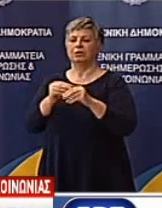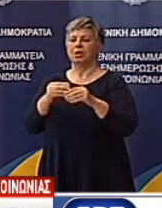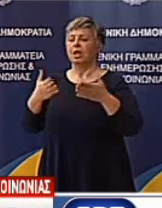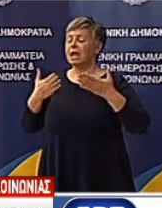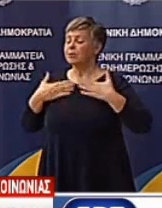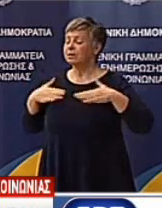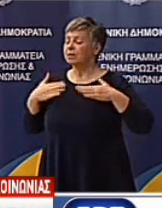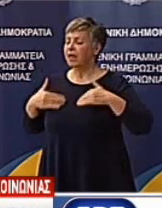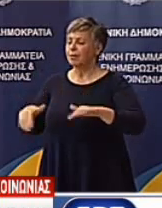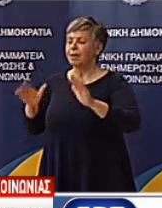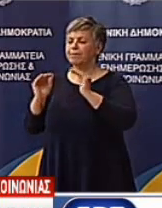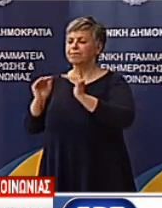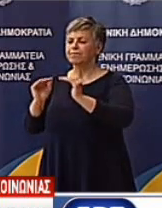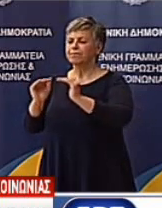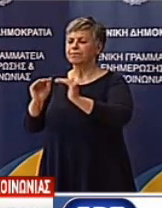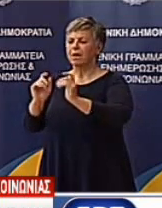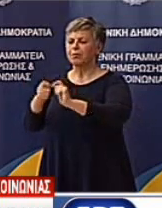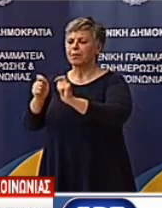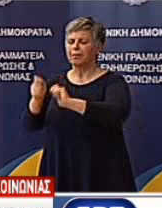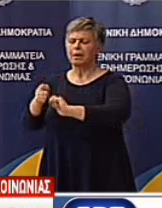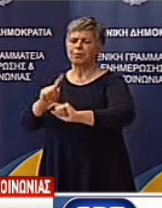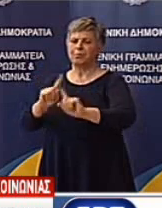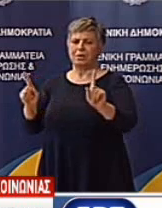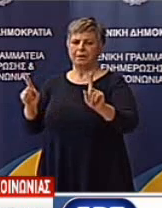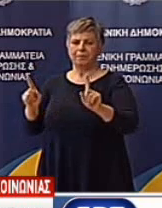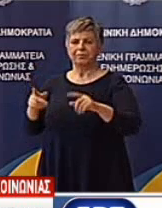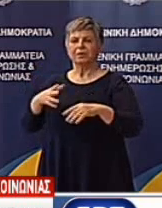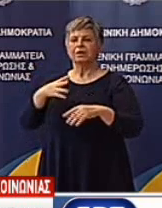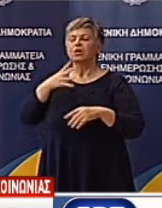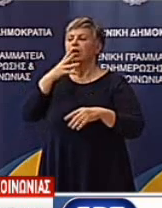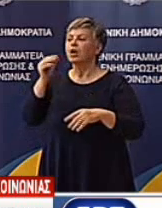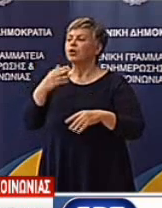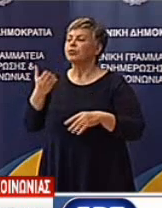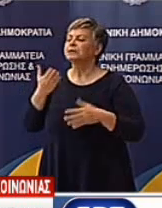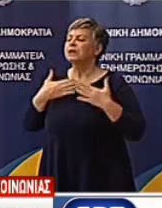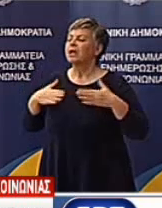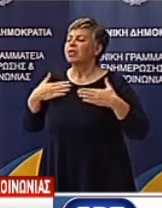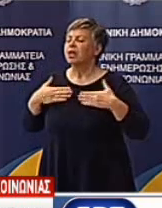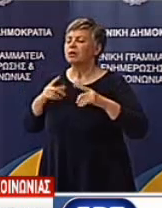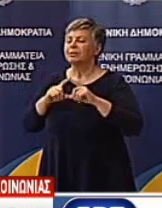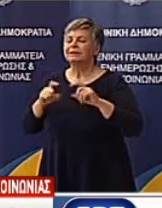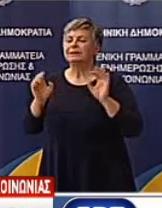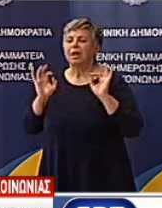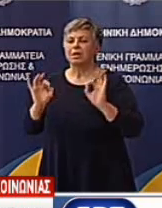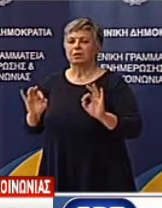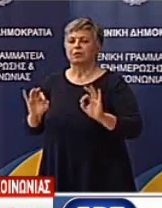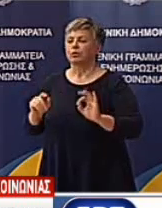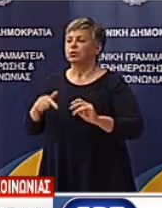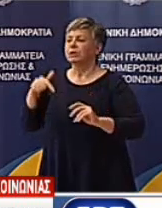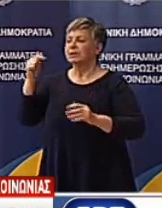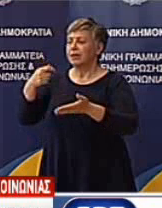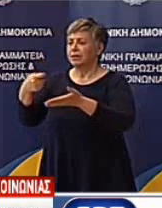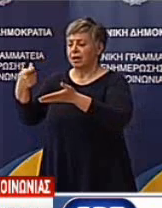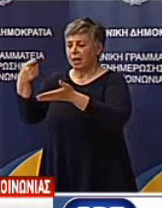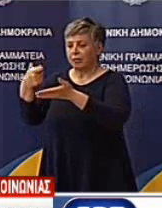πλευρά να γίνει πιο μεγαλύτερη αναδιανομή, δηλαδή να επιβαρυνθούν περισσότερο από αυτό αυτοί